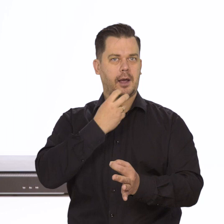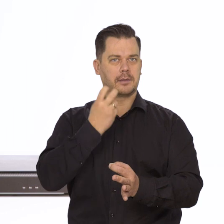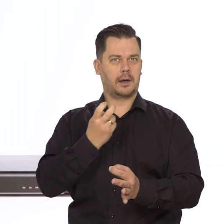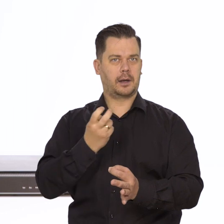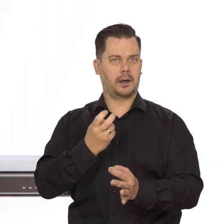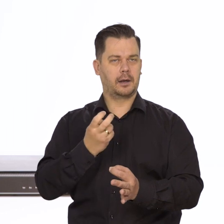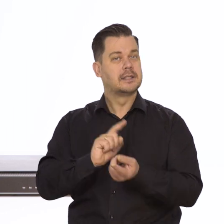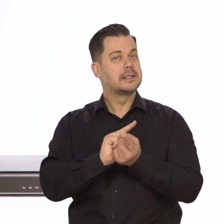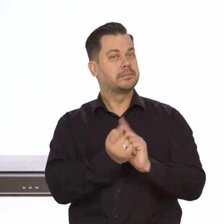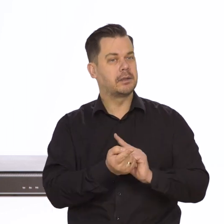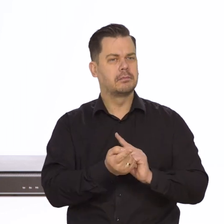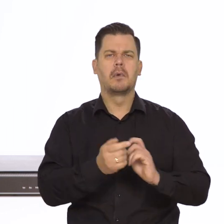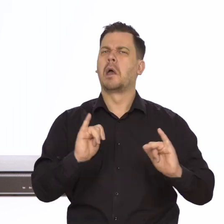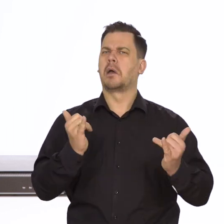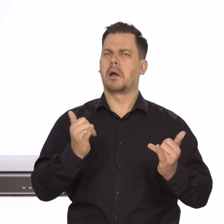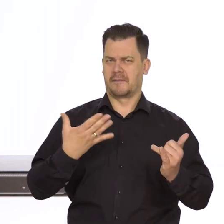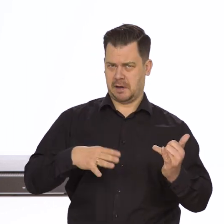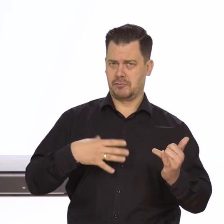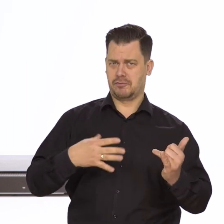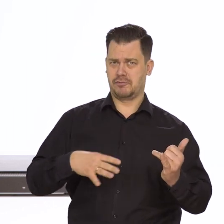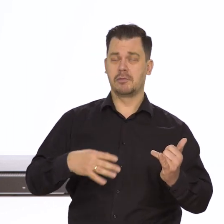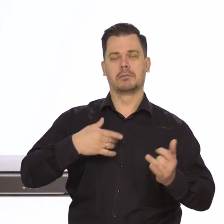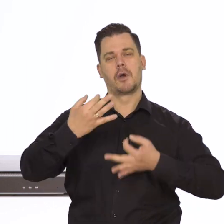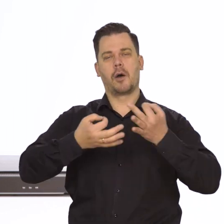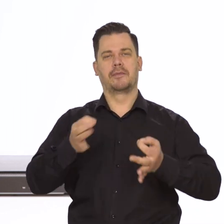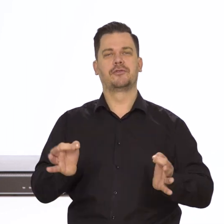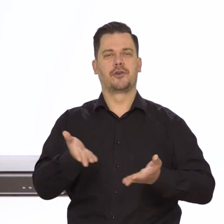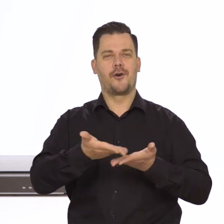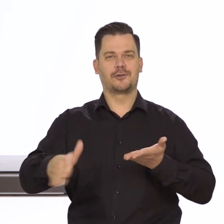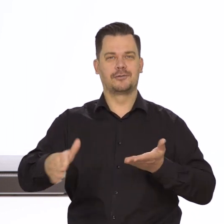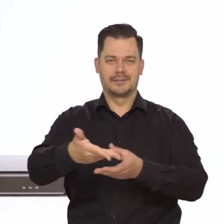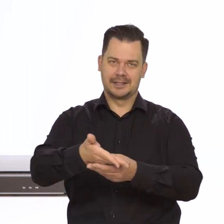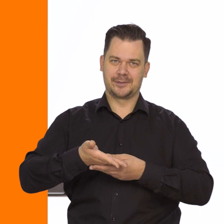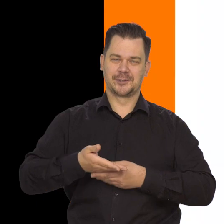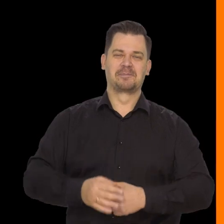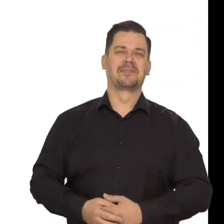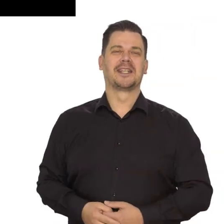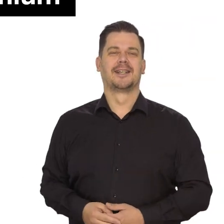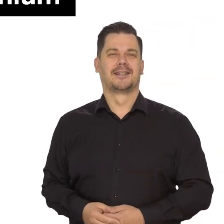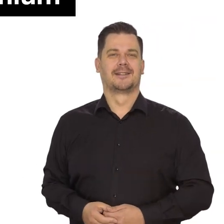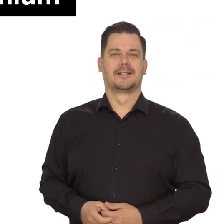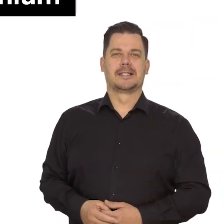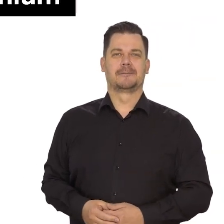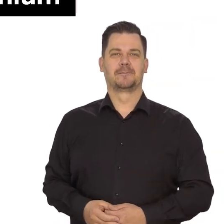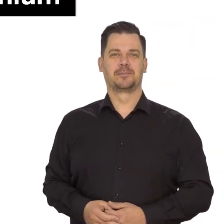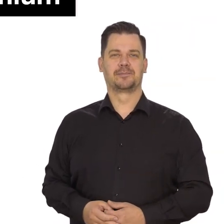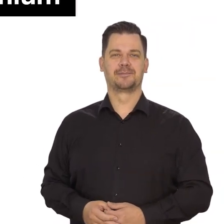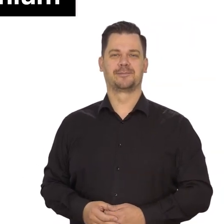energii. O tym, jak i dlaczego warto to zrobić, opowiem w tym odcinku. Zapraszam.